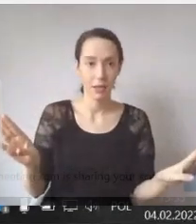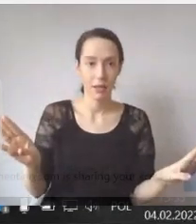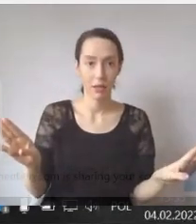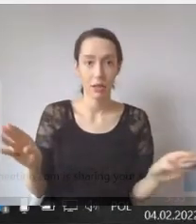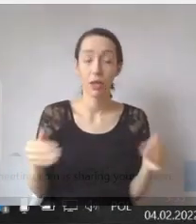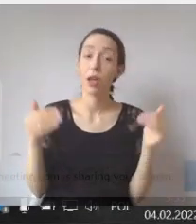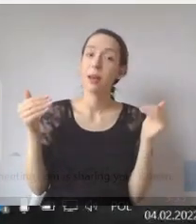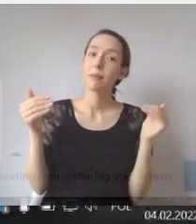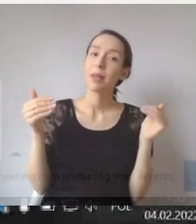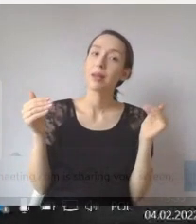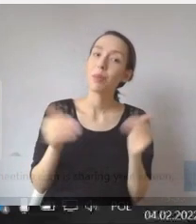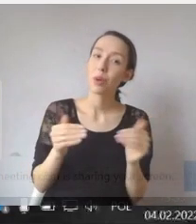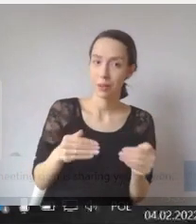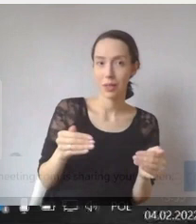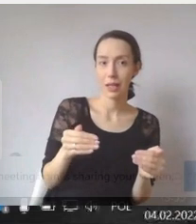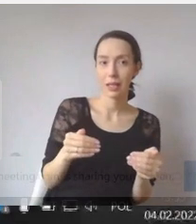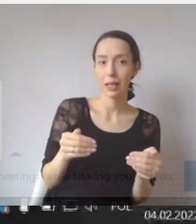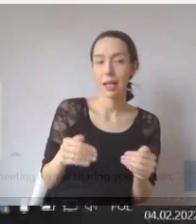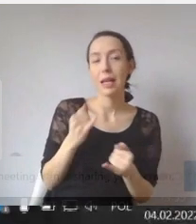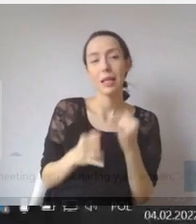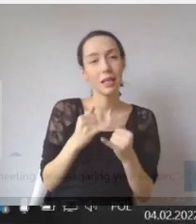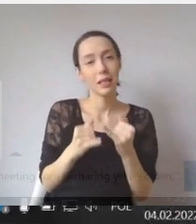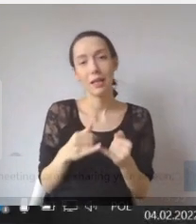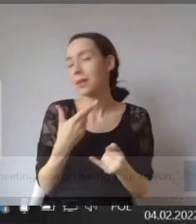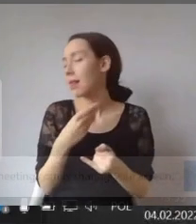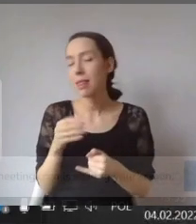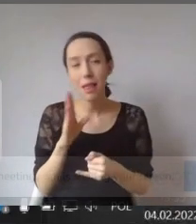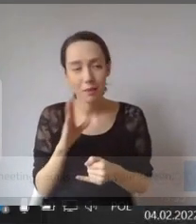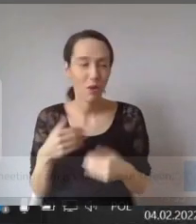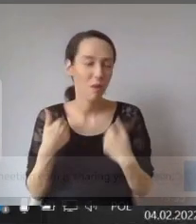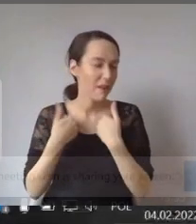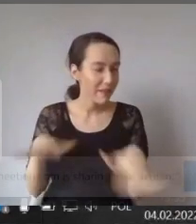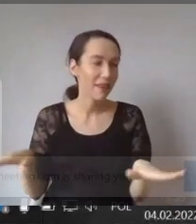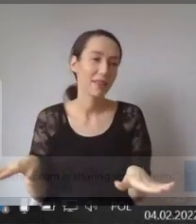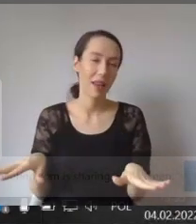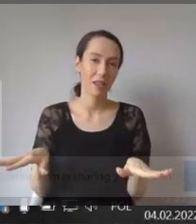jeżeli Wam się po prostu nie spodoba, to nie ma problemu i